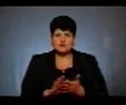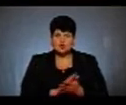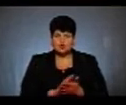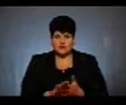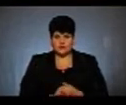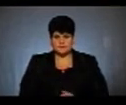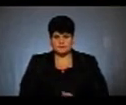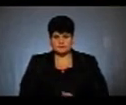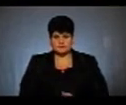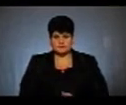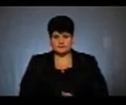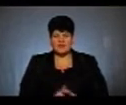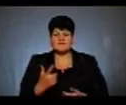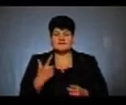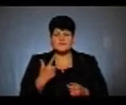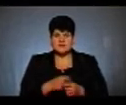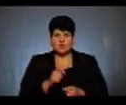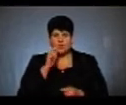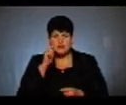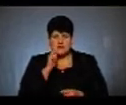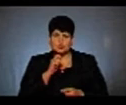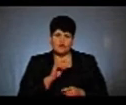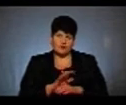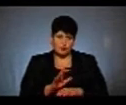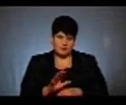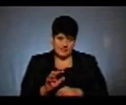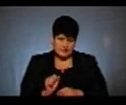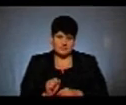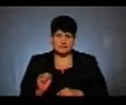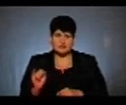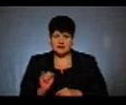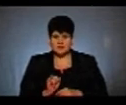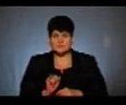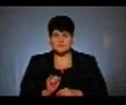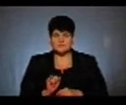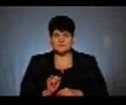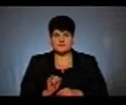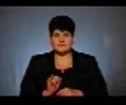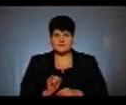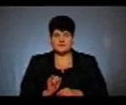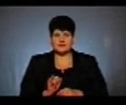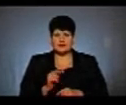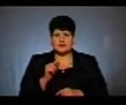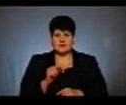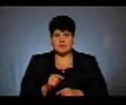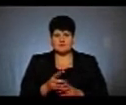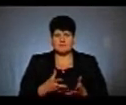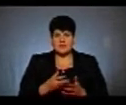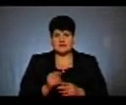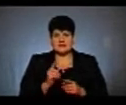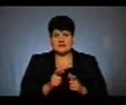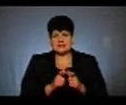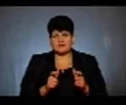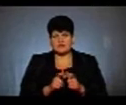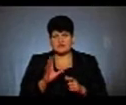Ігор Журкану. Вакцина до українського производства і це наша вакцина українського виробництва, і там іде оплата лише за квитанцію за